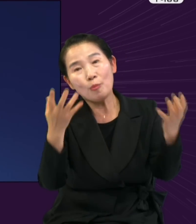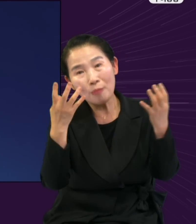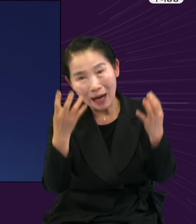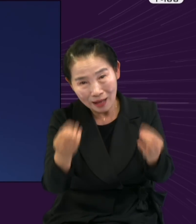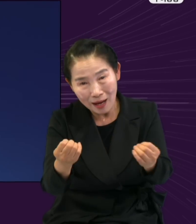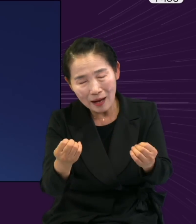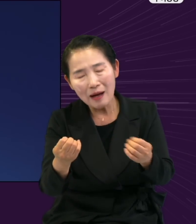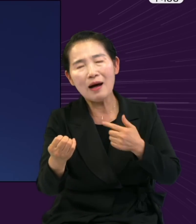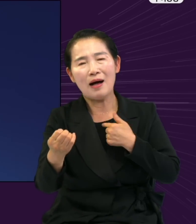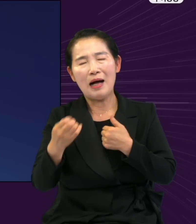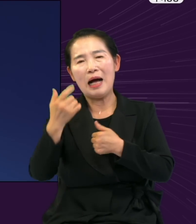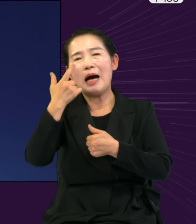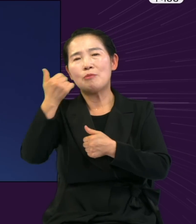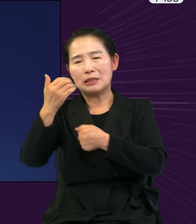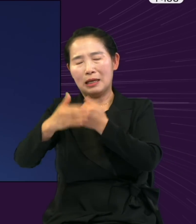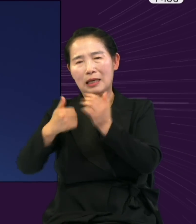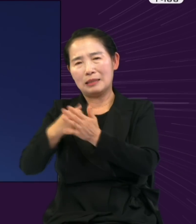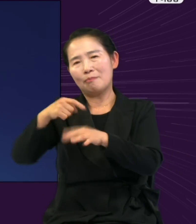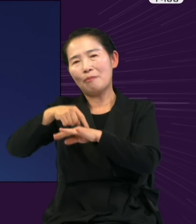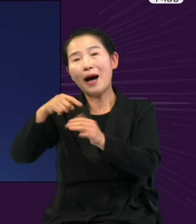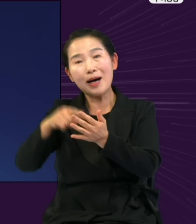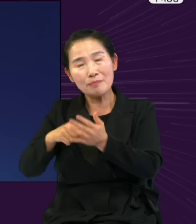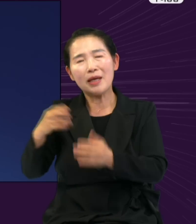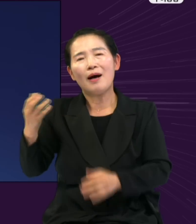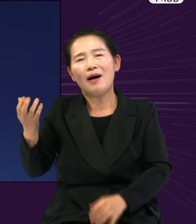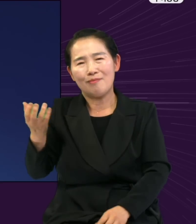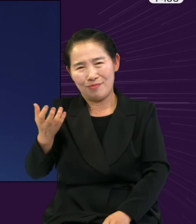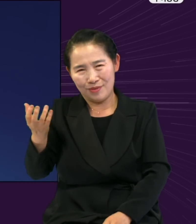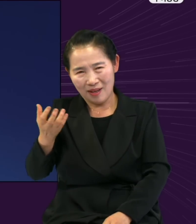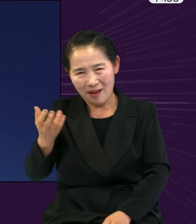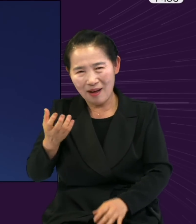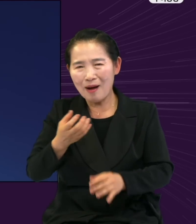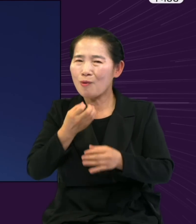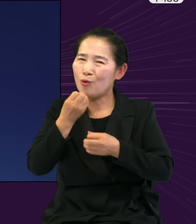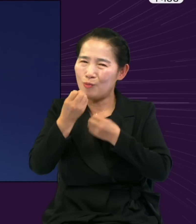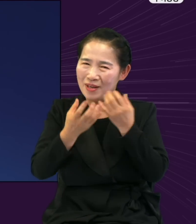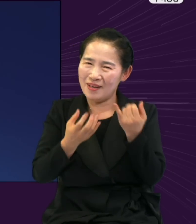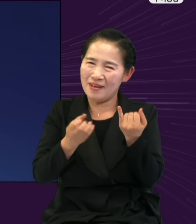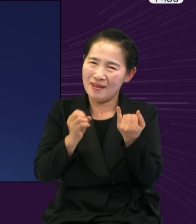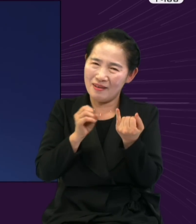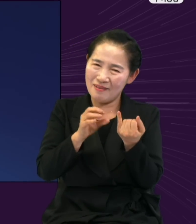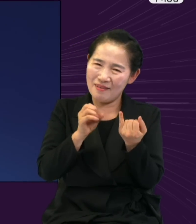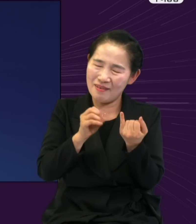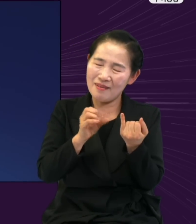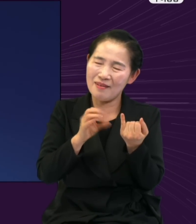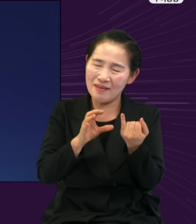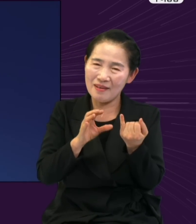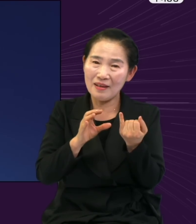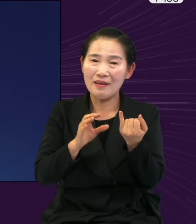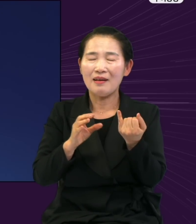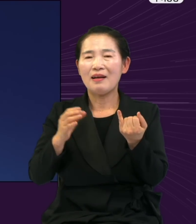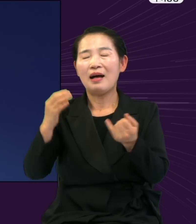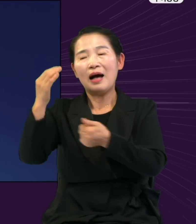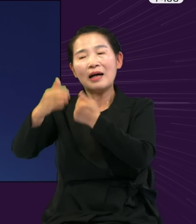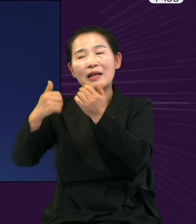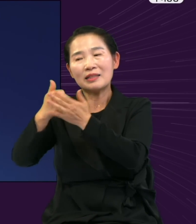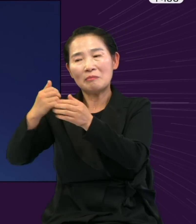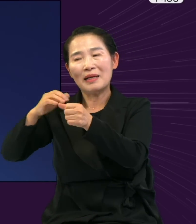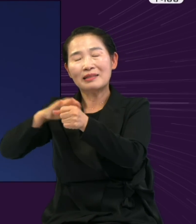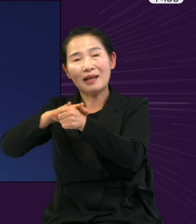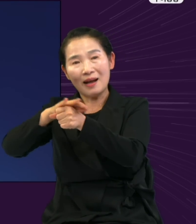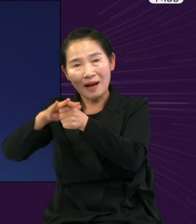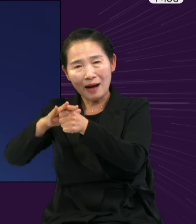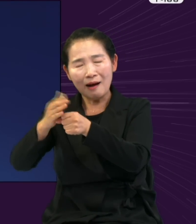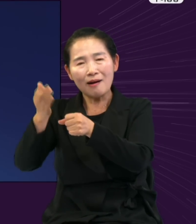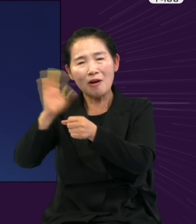아프시답니다. 그래서 저에게 너가 내 사랑을 그들에게 좀 말해주면 좋겠다.